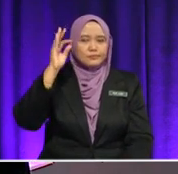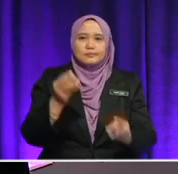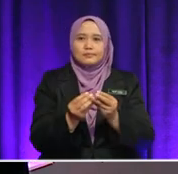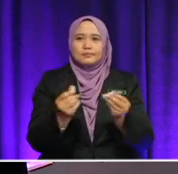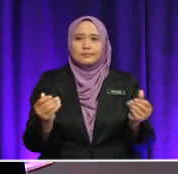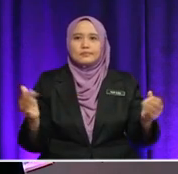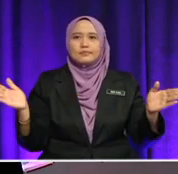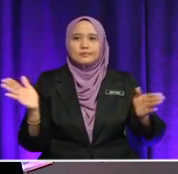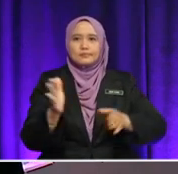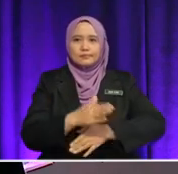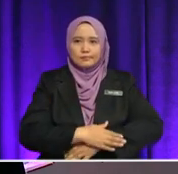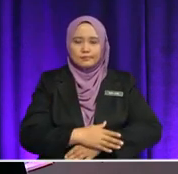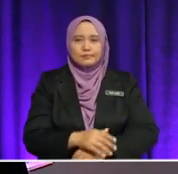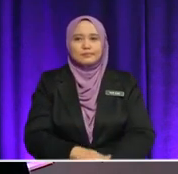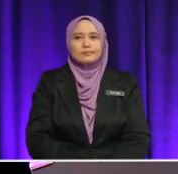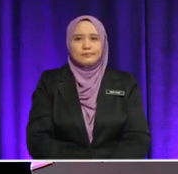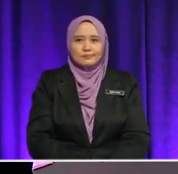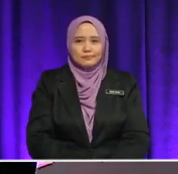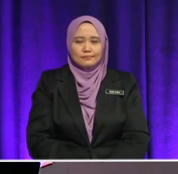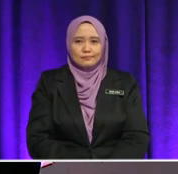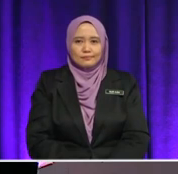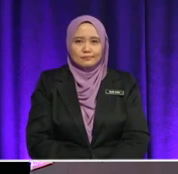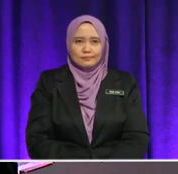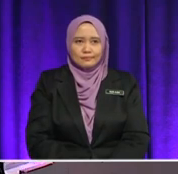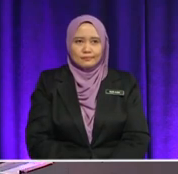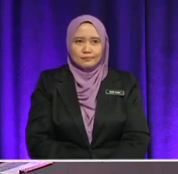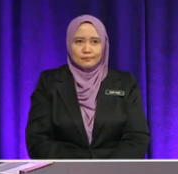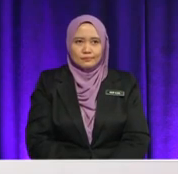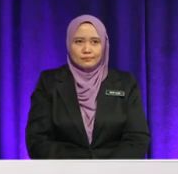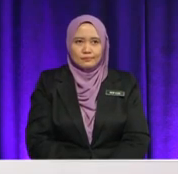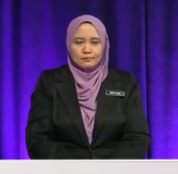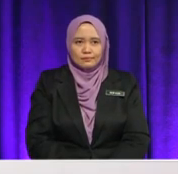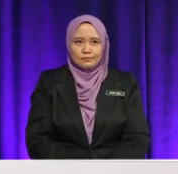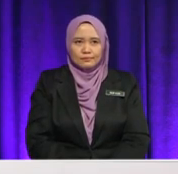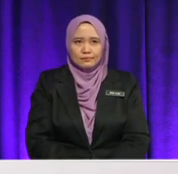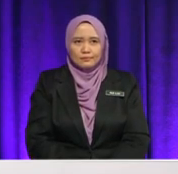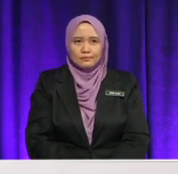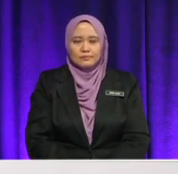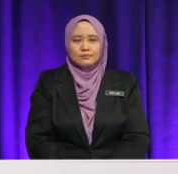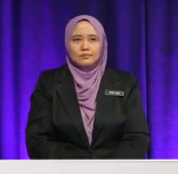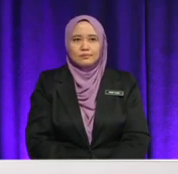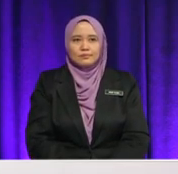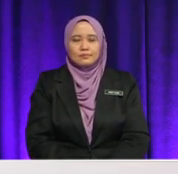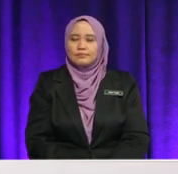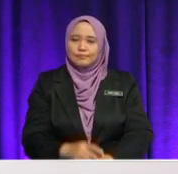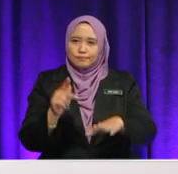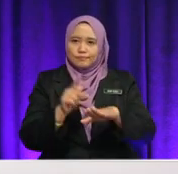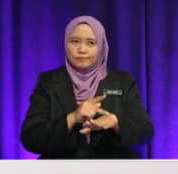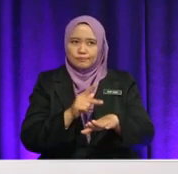persekutuan Tanah Melayu baik itu adalah syarat terpaksa sehingga hari ini